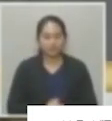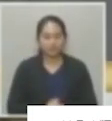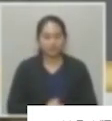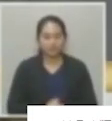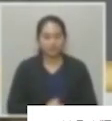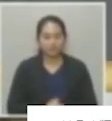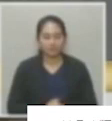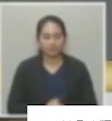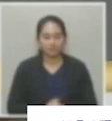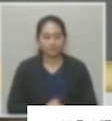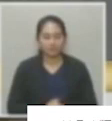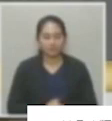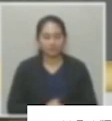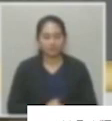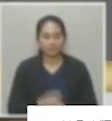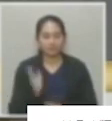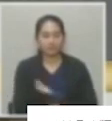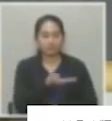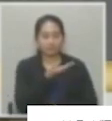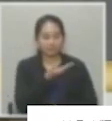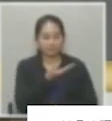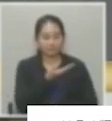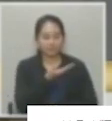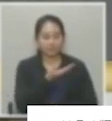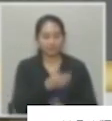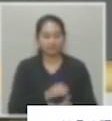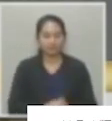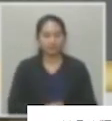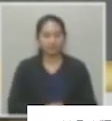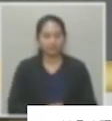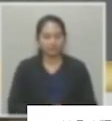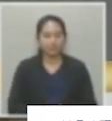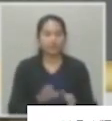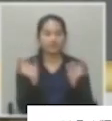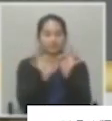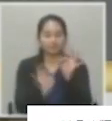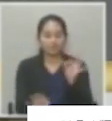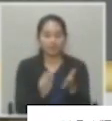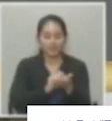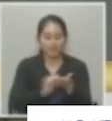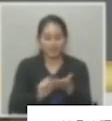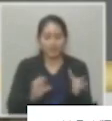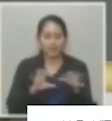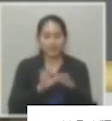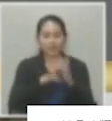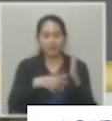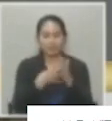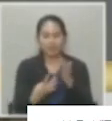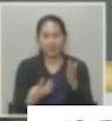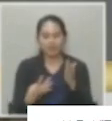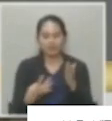ต่ท่านทำฉบับเนี่ยครับแถลงนโยบายท่านเขียนเรื่องการปฏิรูปไว้ในหน้า27